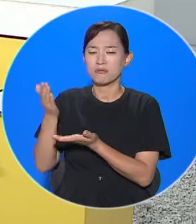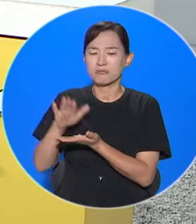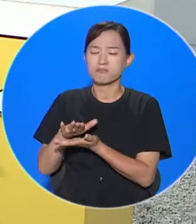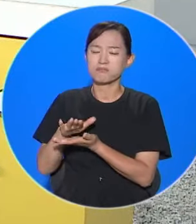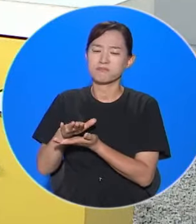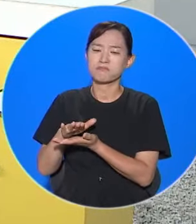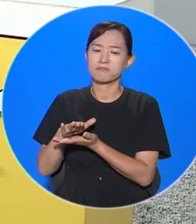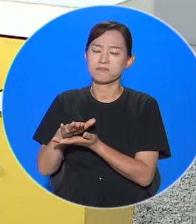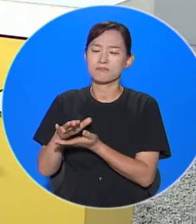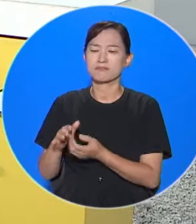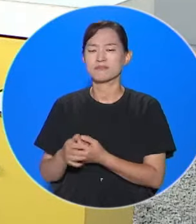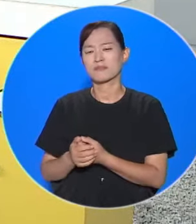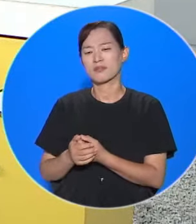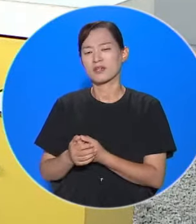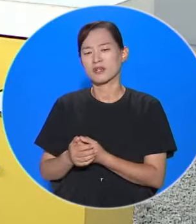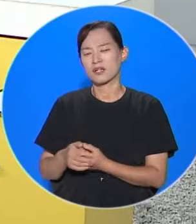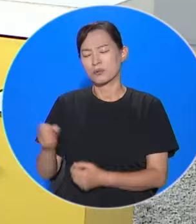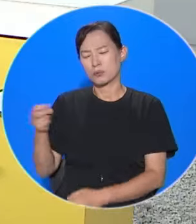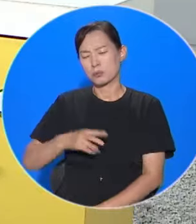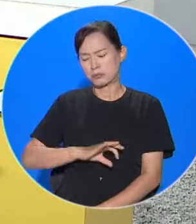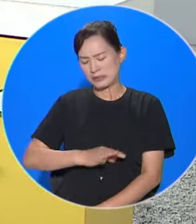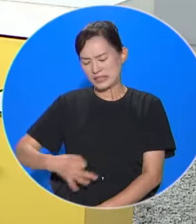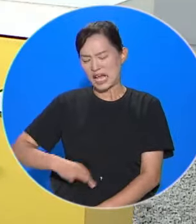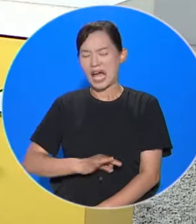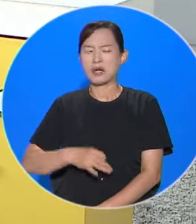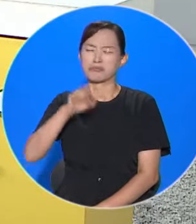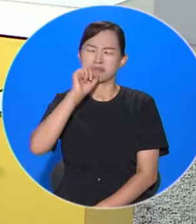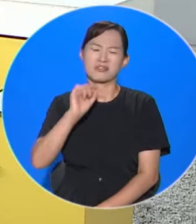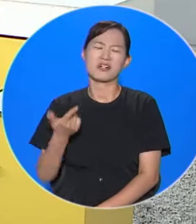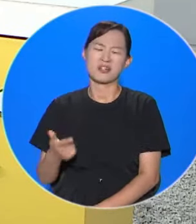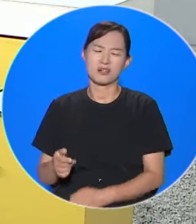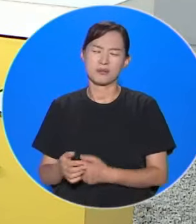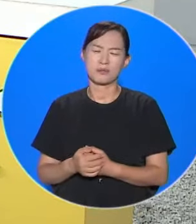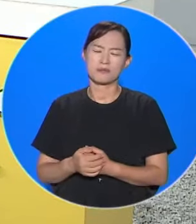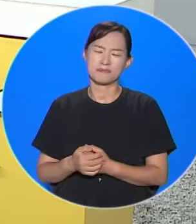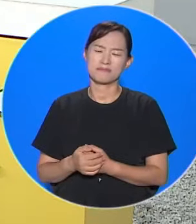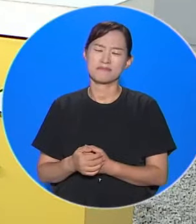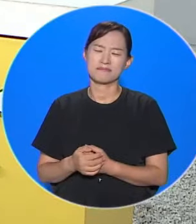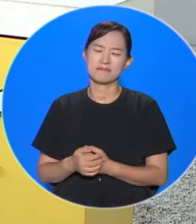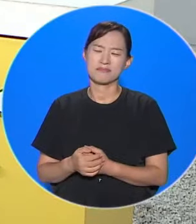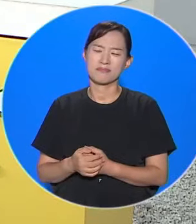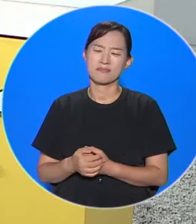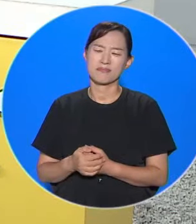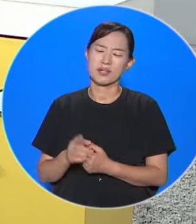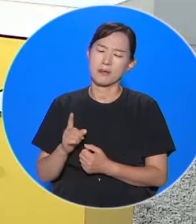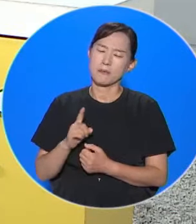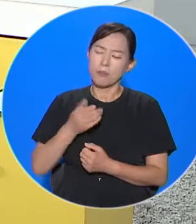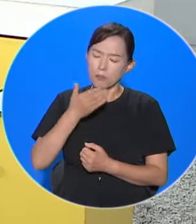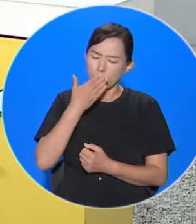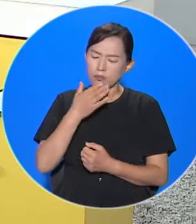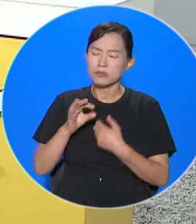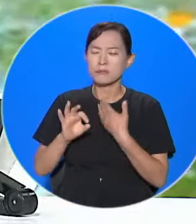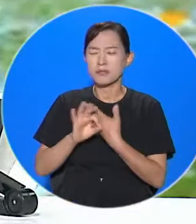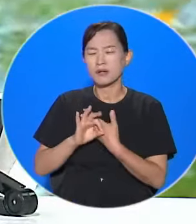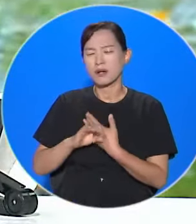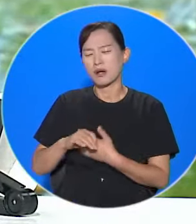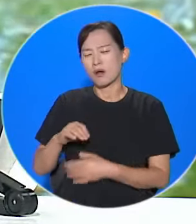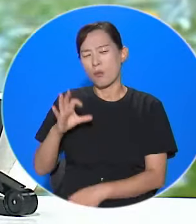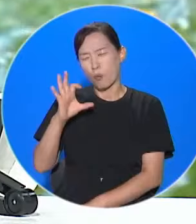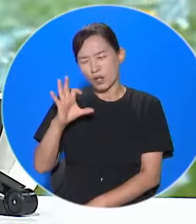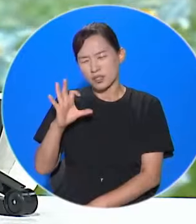네. 그리고 장도 안 좋아서 장도 안 좋으시고 장이 안 좋아서 뭐 이렇게 먹으면은 네.